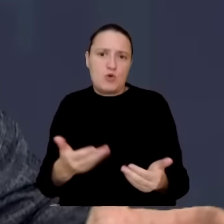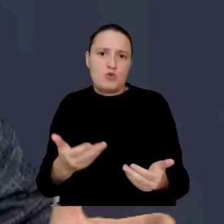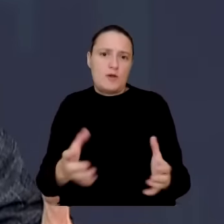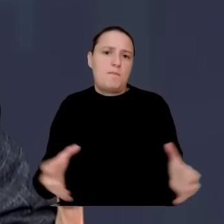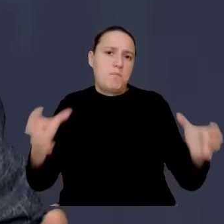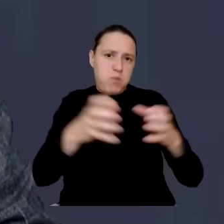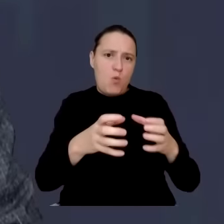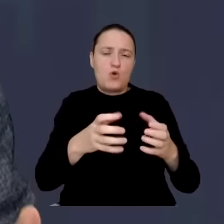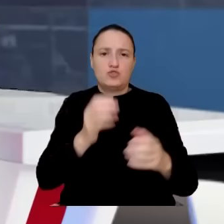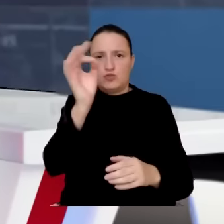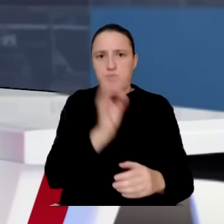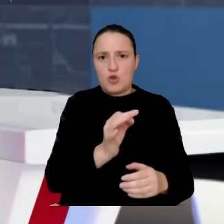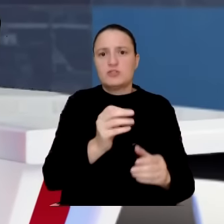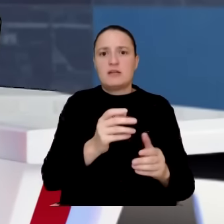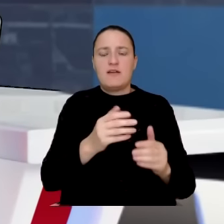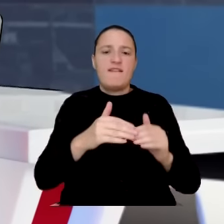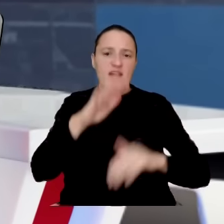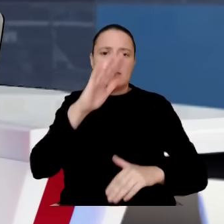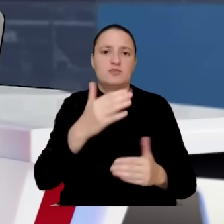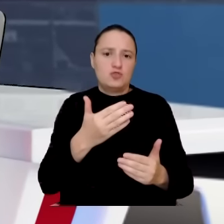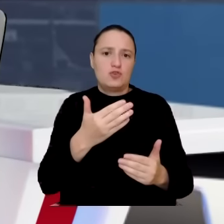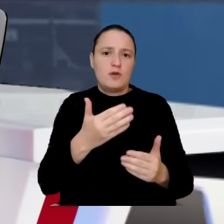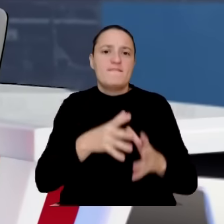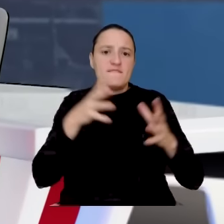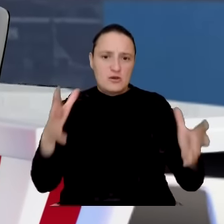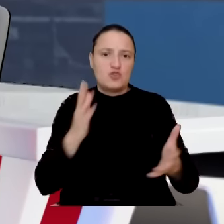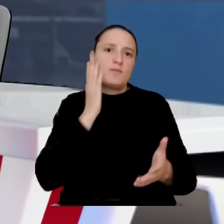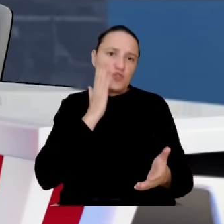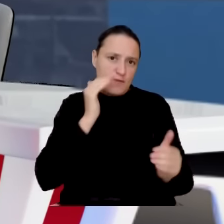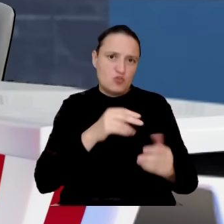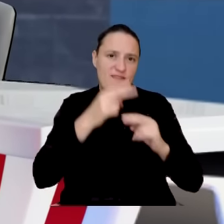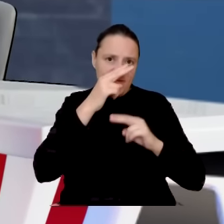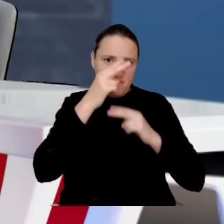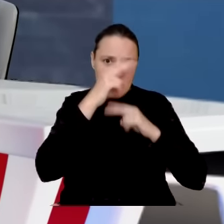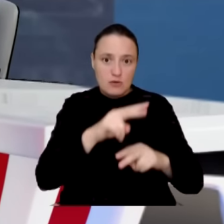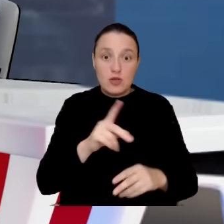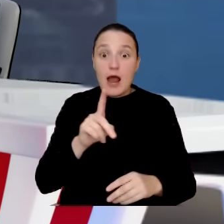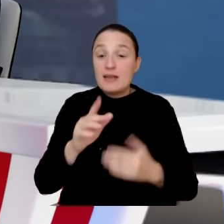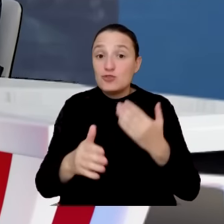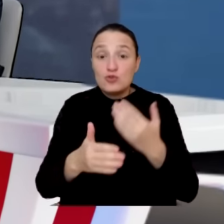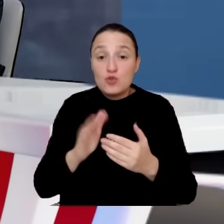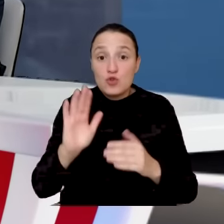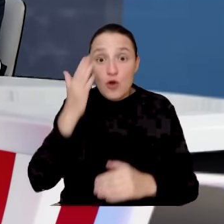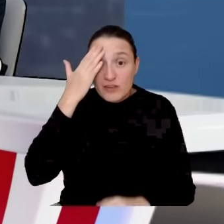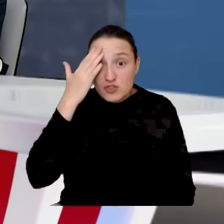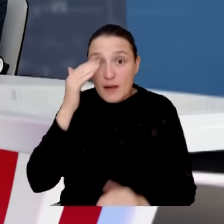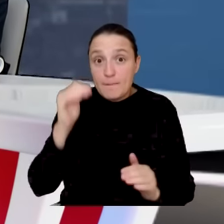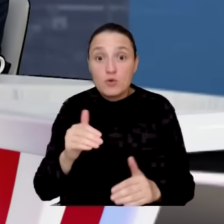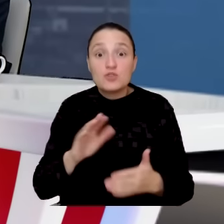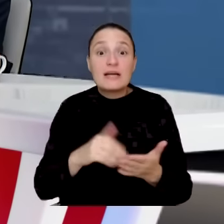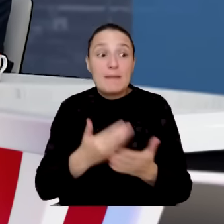połączy żeby wynająć większe nie ma w tym nic złego Ale jak potem się dowiedziałem że że tam jest w ogóle informacja że może to być w ogóle